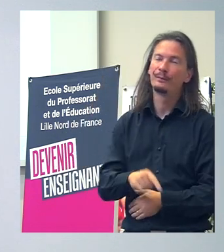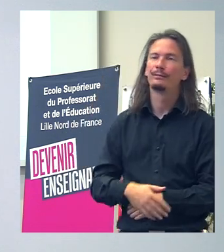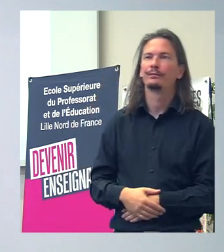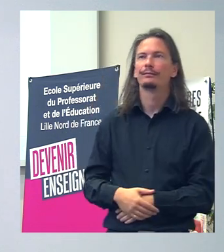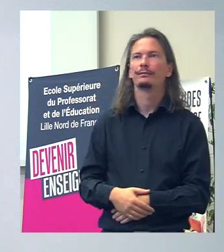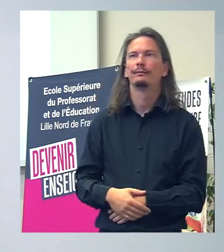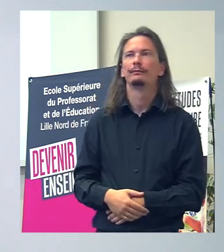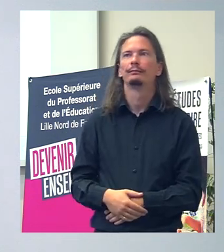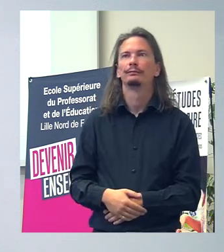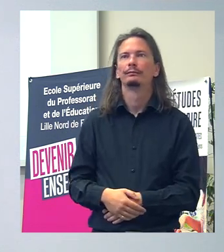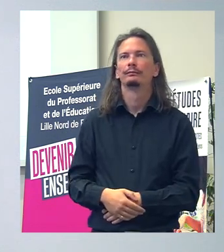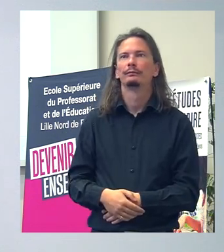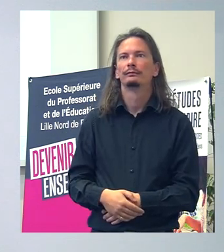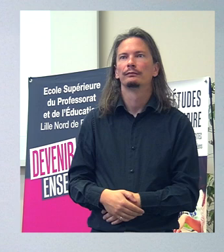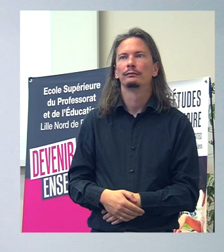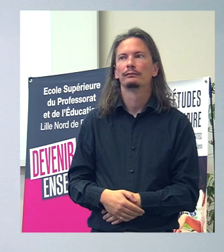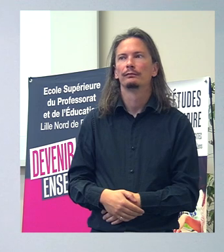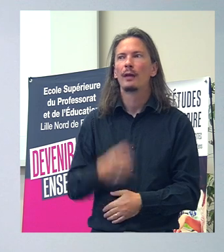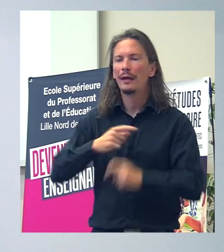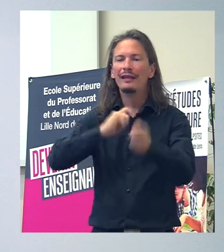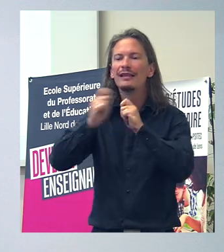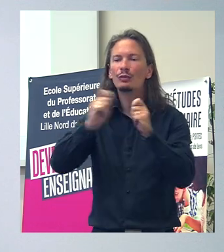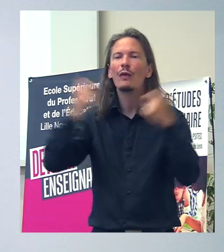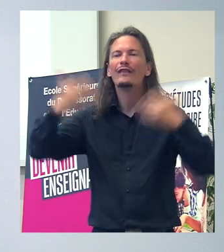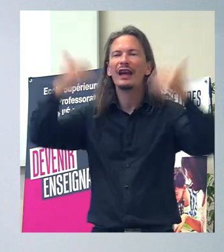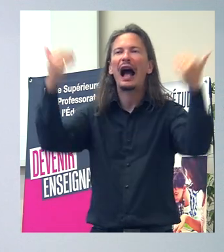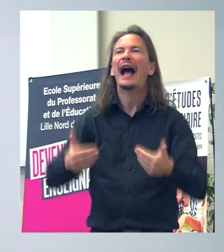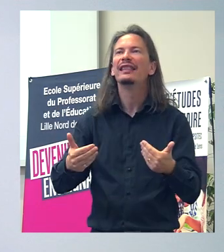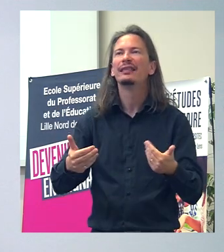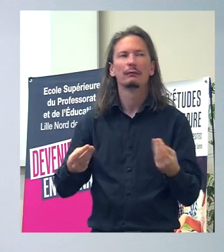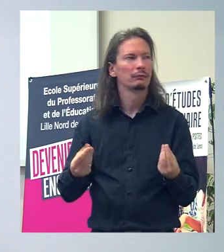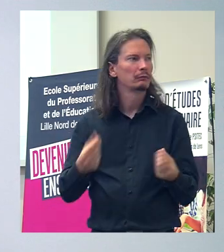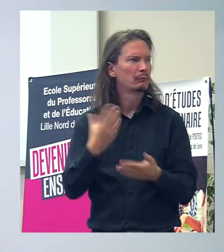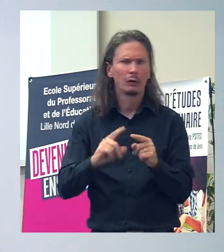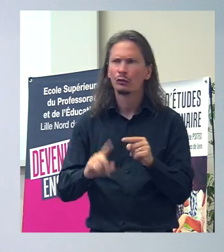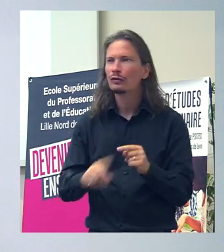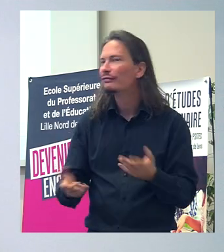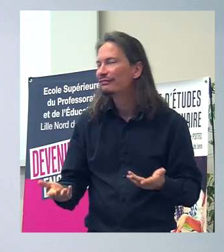Un, si on s'arrête après la discussion, ben, il manque quelque chose.